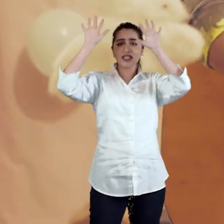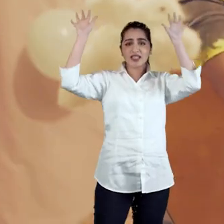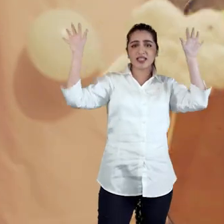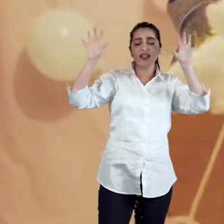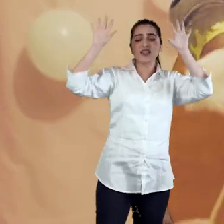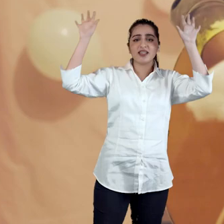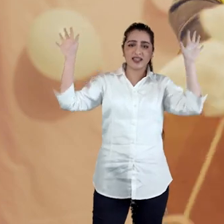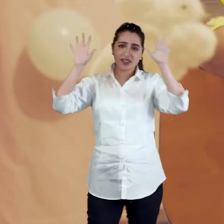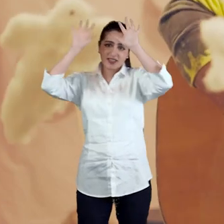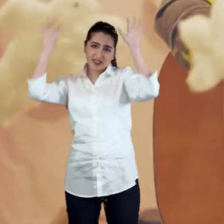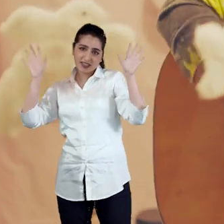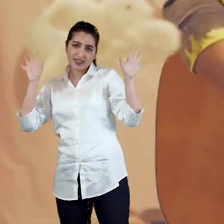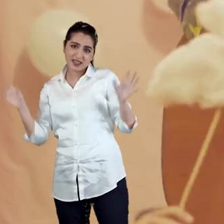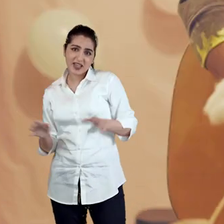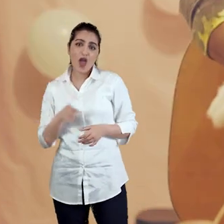बादल